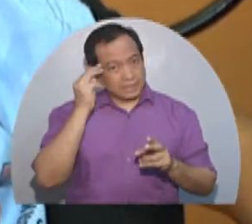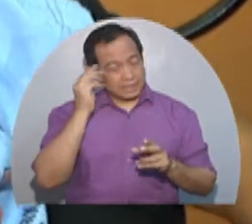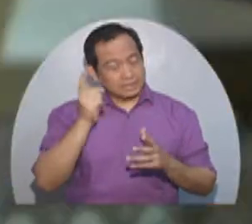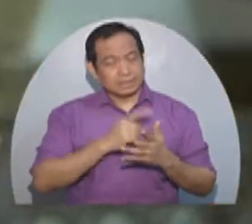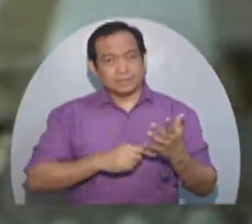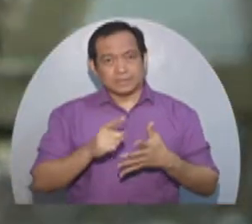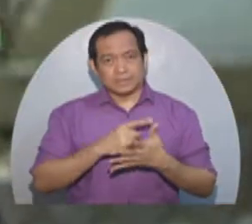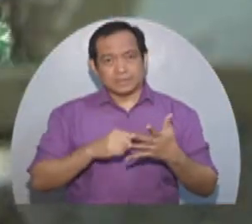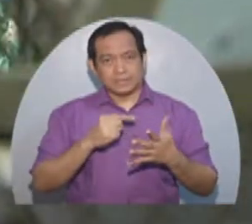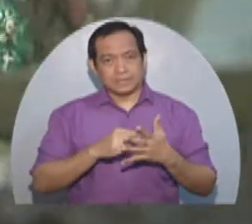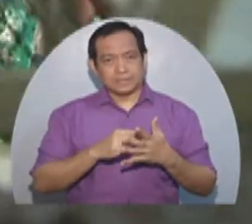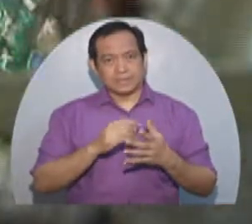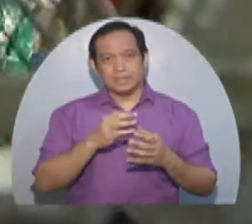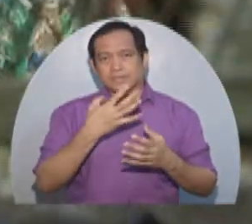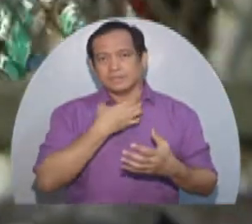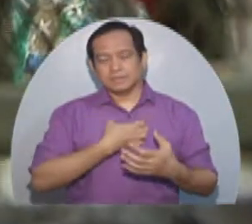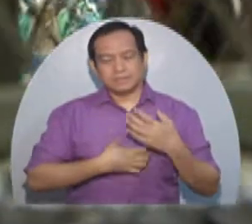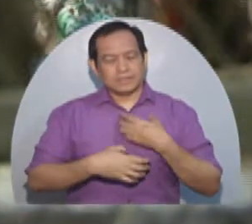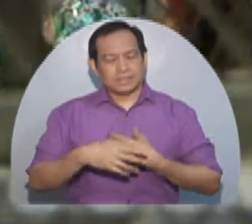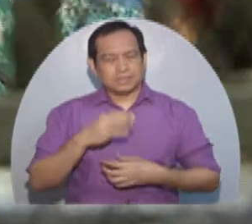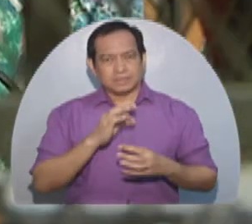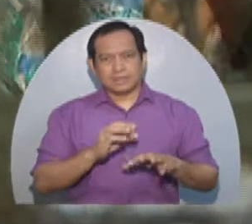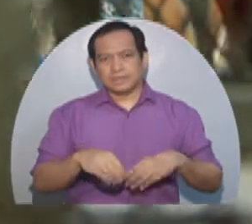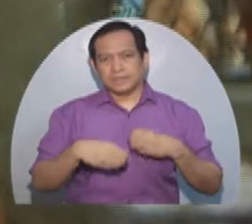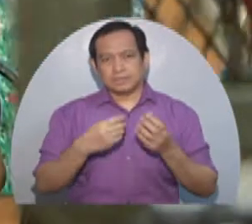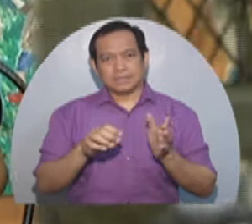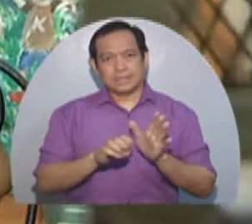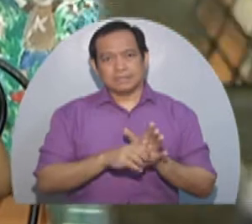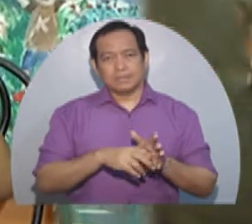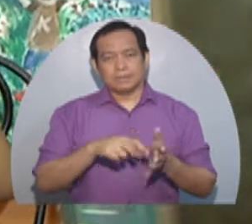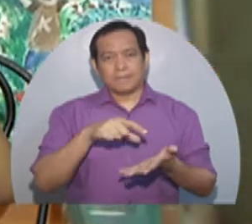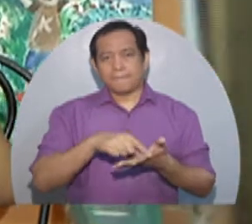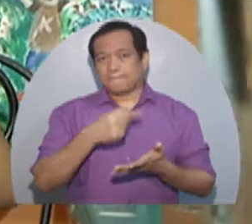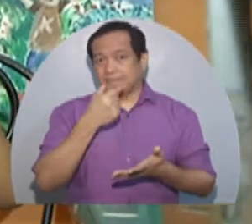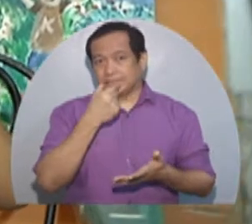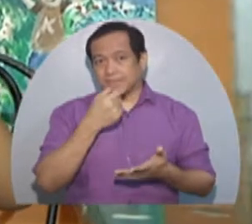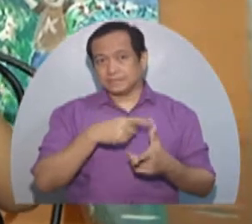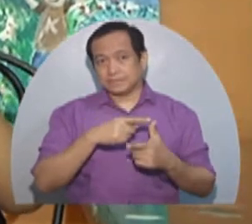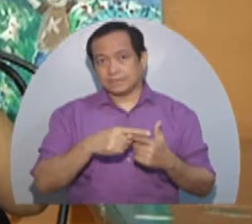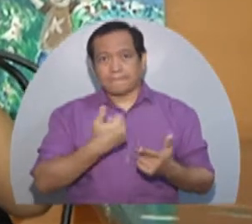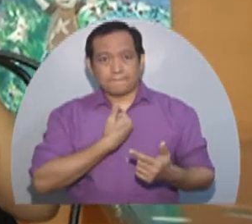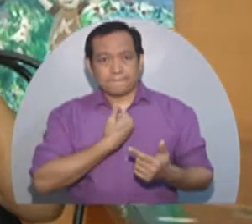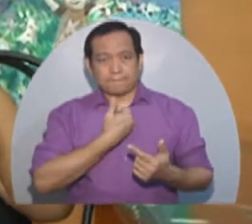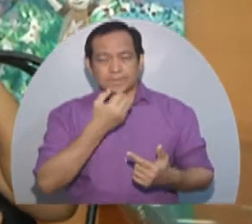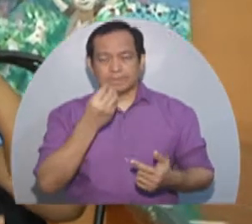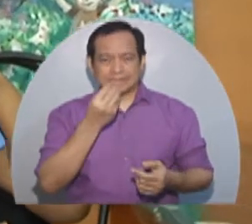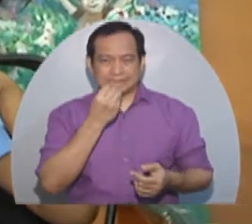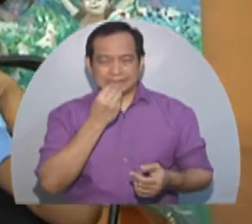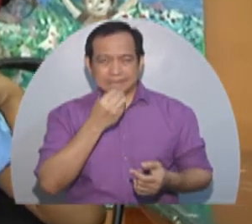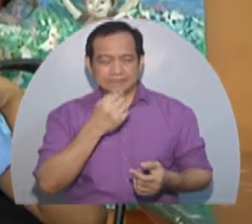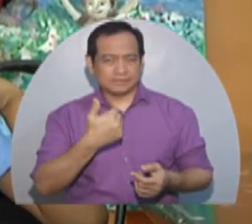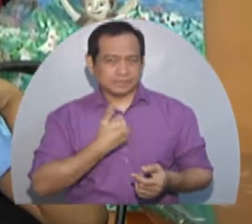pag-iisip niya. Panagugutom po yung anak ko, pag binibigyan ko po siya ng, kunyari, mga biskuit, siya po kukusang